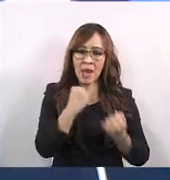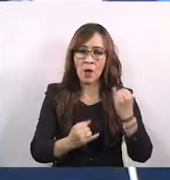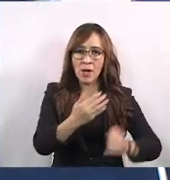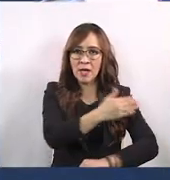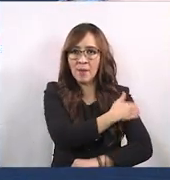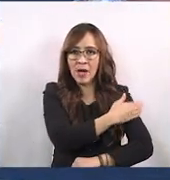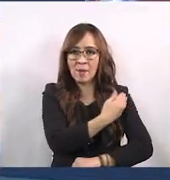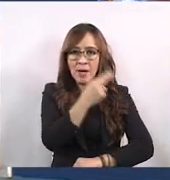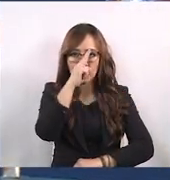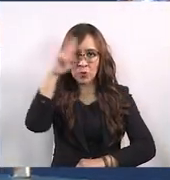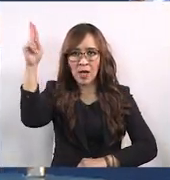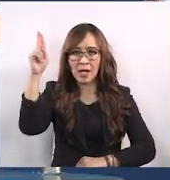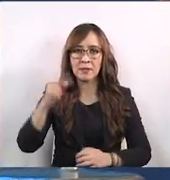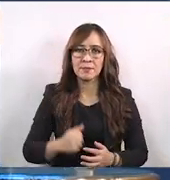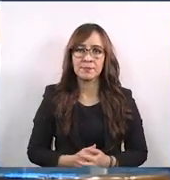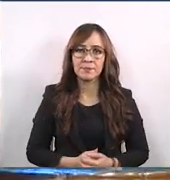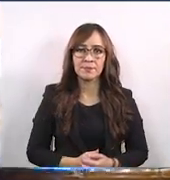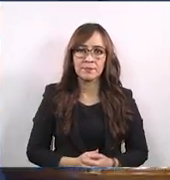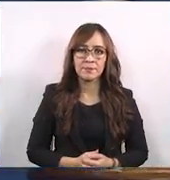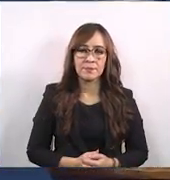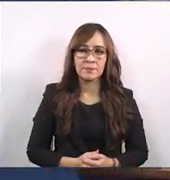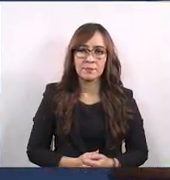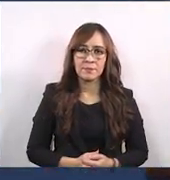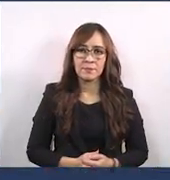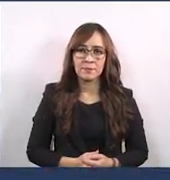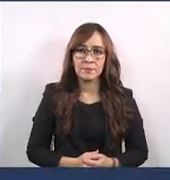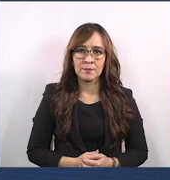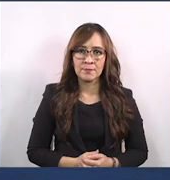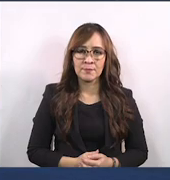tuhan Hai jadi surat kekasih dalam Tuhan